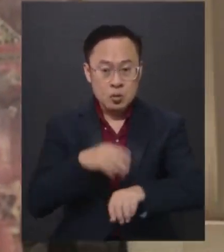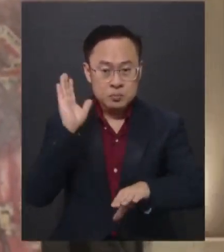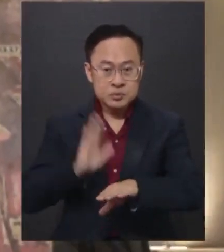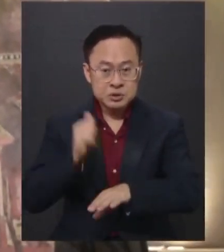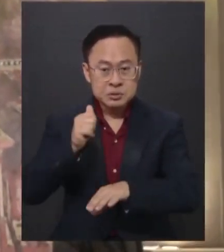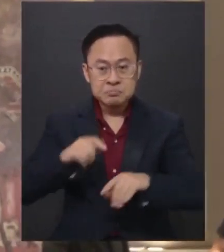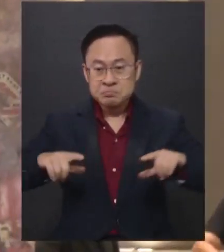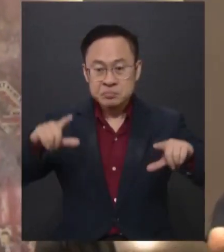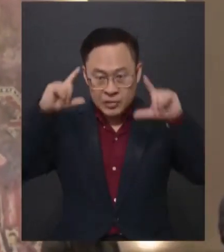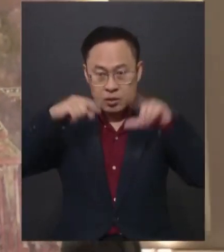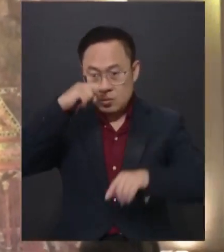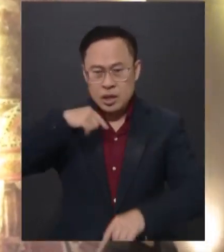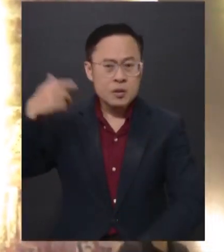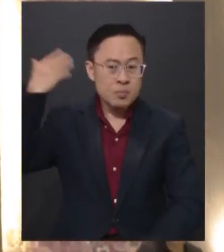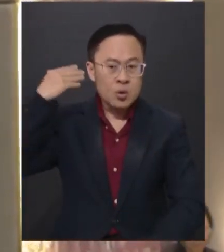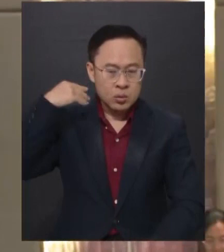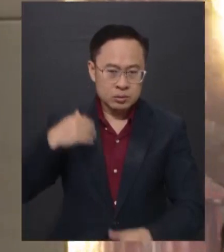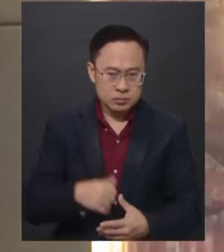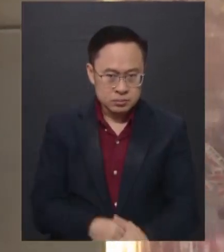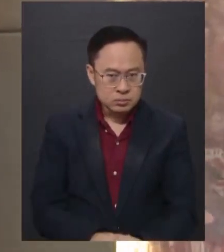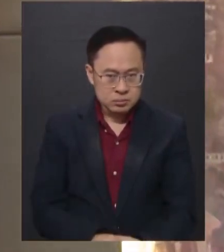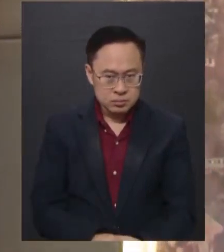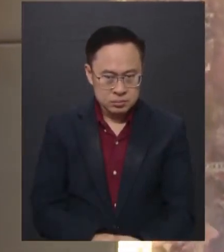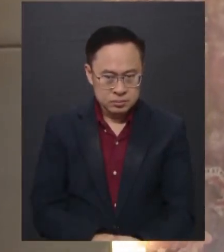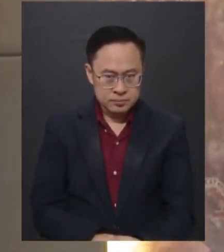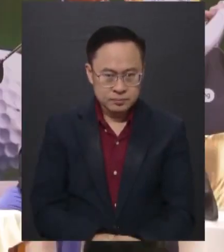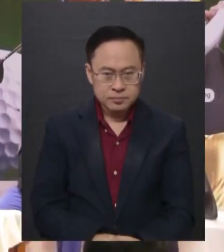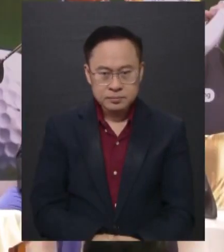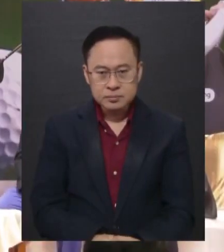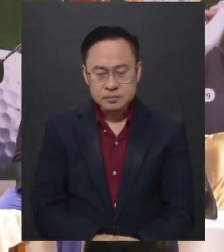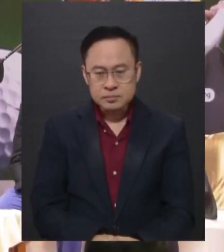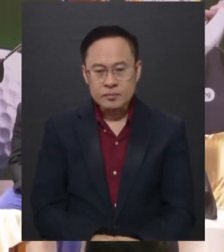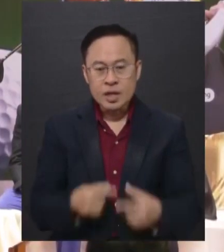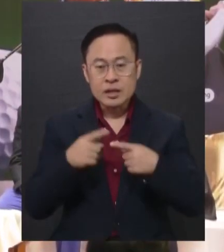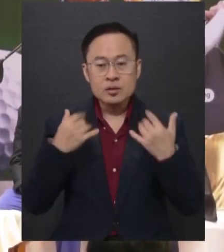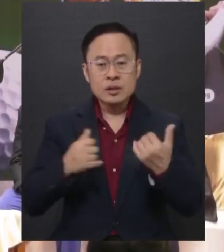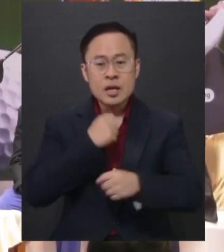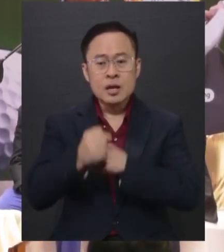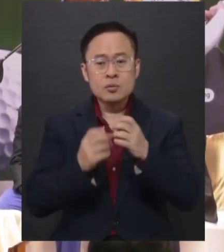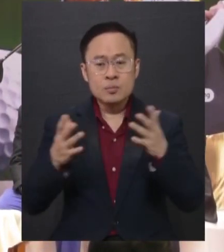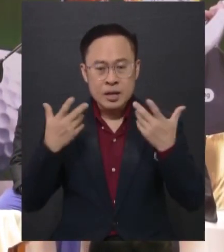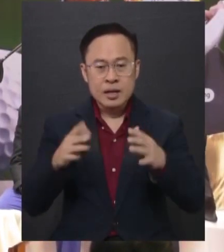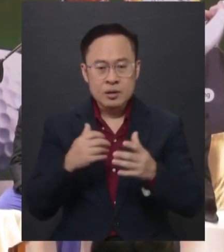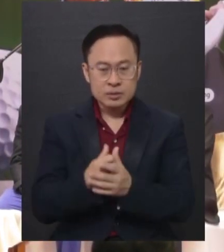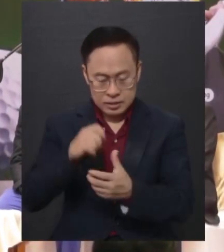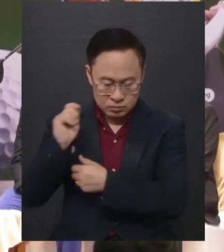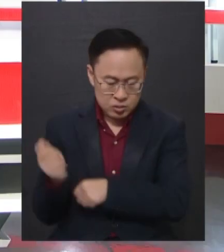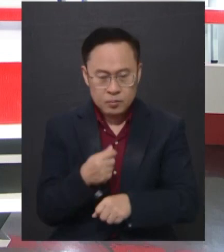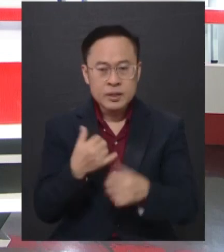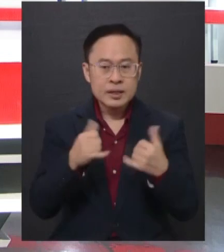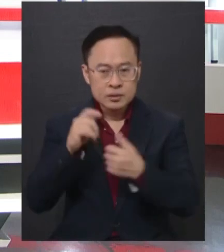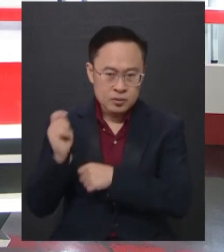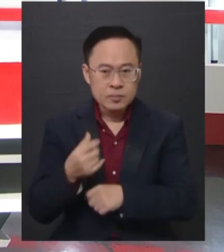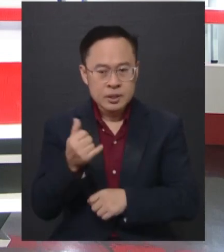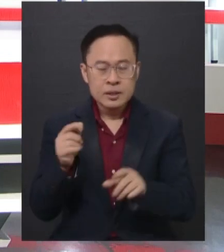างชื่อเสียงให้กับประเทศไทยมานานมากนะ ใช่ค่ะคุณชื่อกันดีอยู่แล้วนะคะทุกท่านนี่เป็นบรรยากาศที่เราเอามาฝากกัน